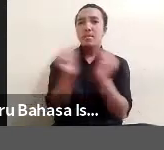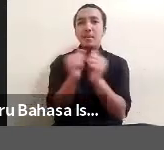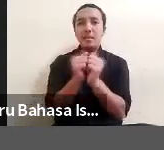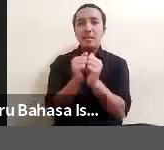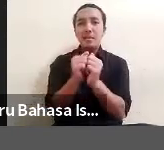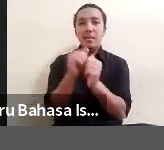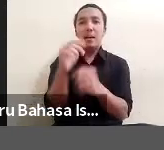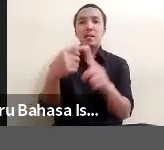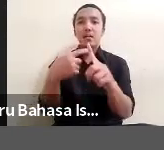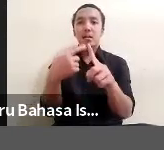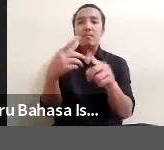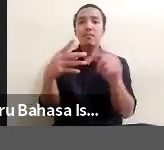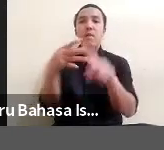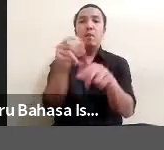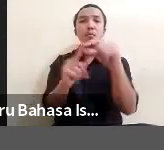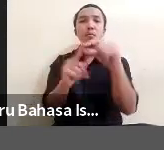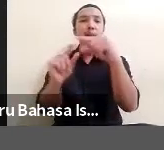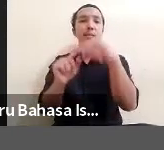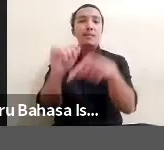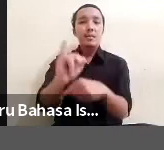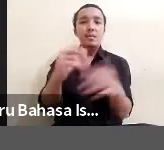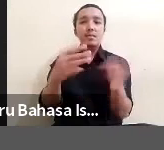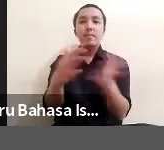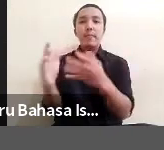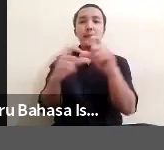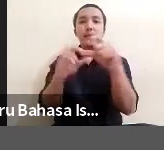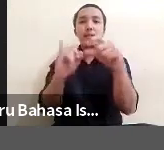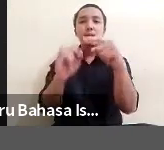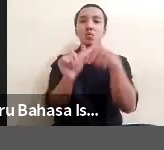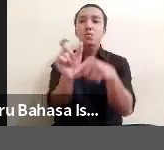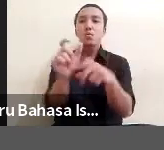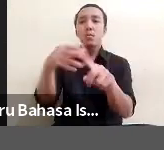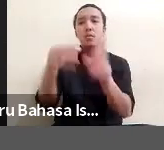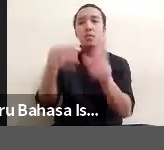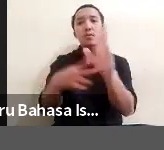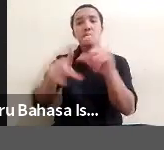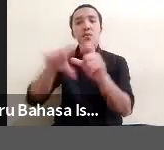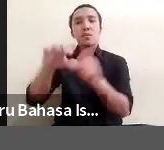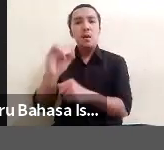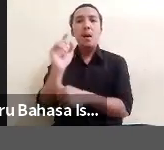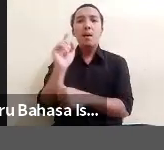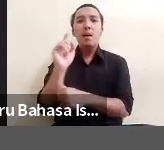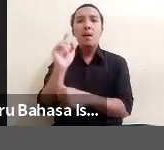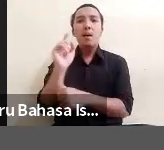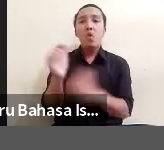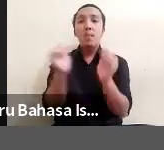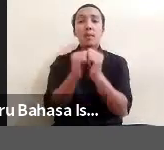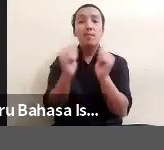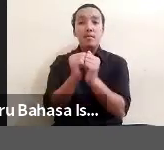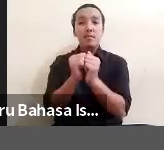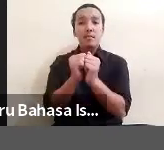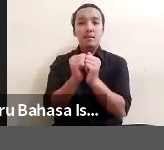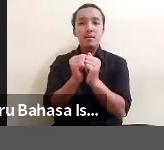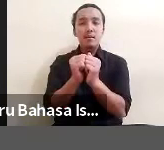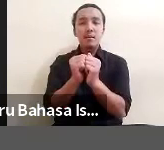komitmen untuk mewujudkan Situ Bondo yang lebih inklusif, seperti itu. Dan MOU ini